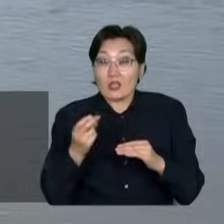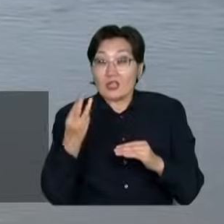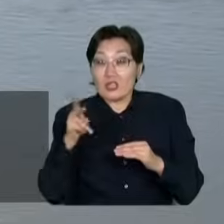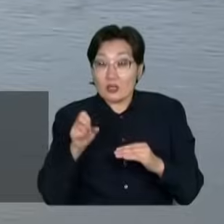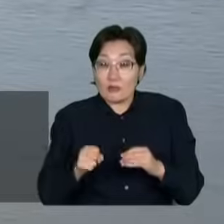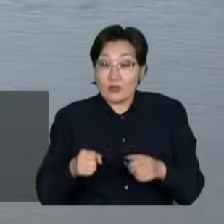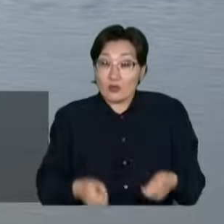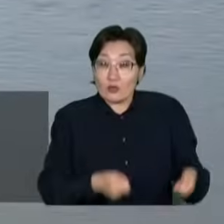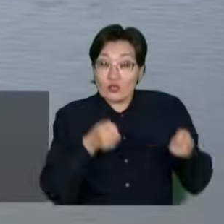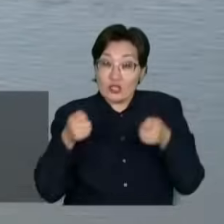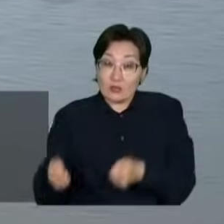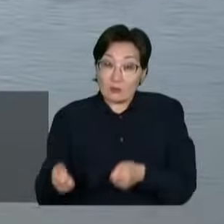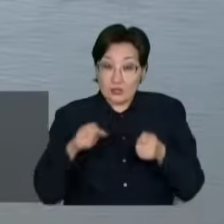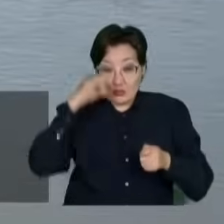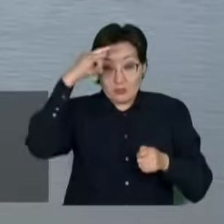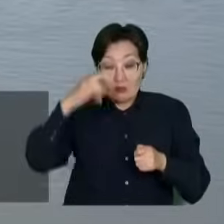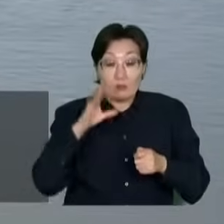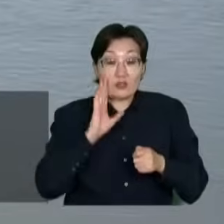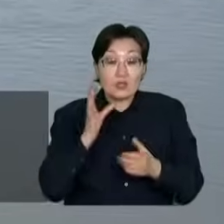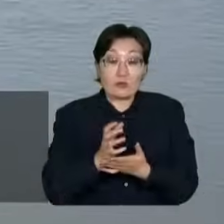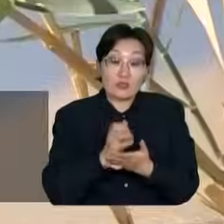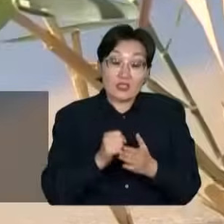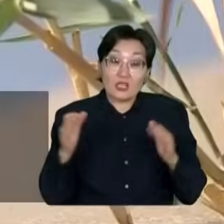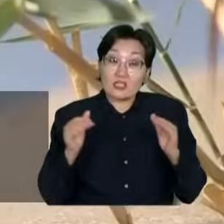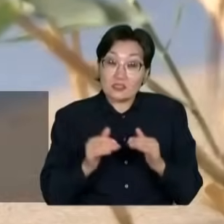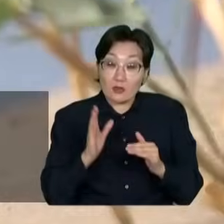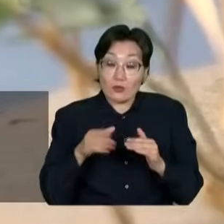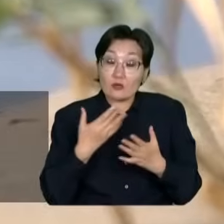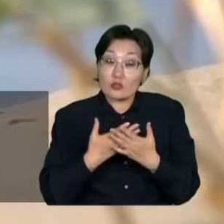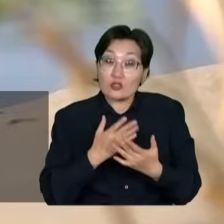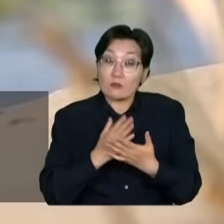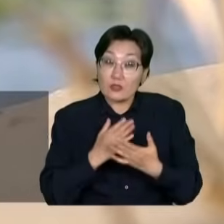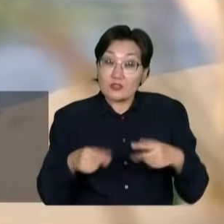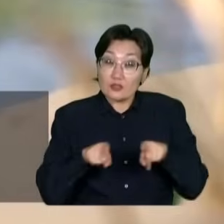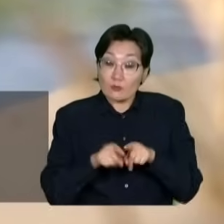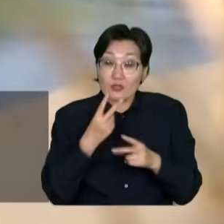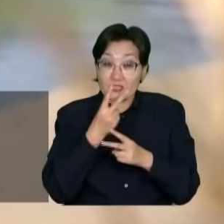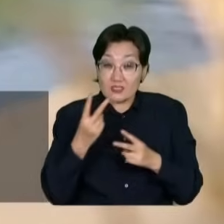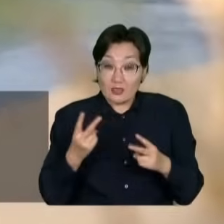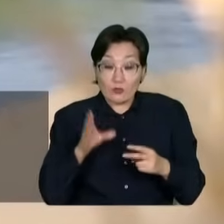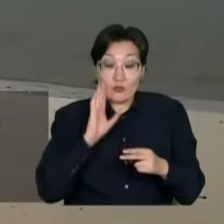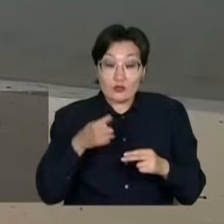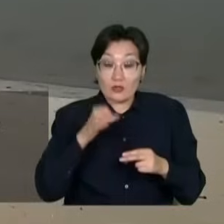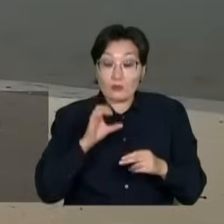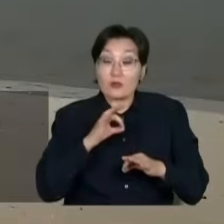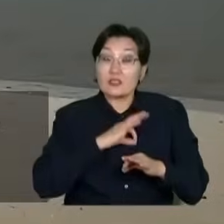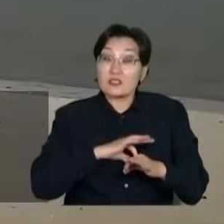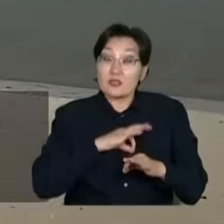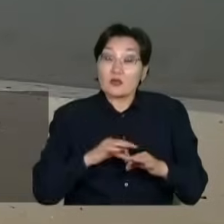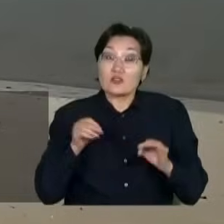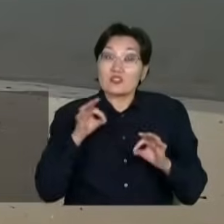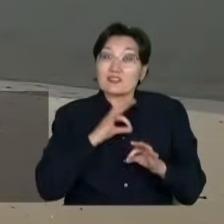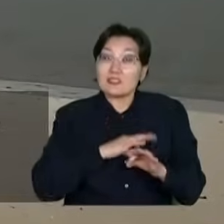бөшкелер. Алдағы 6 жылда Қазақстанда су ресурсы айтарлықтай азаят деген болжам бар. Осыған қарамастан тіршілік нәрін пайдаланудың